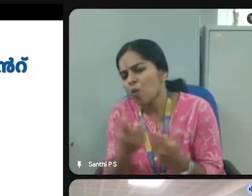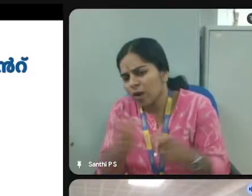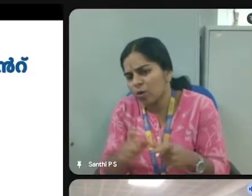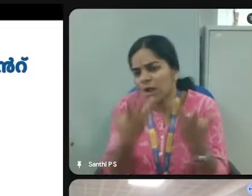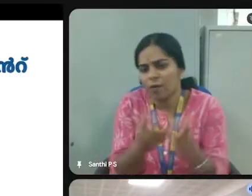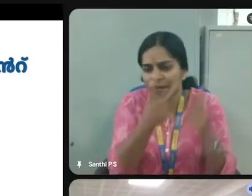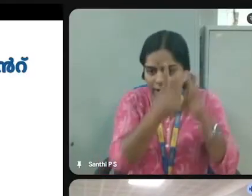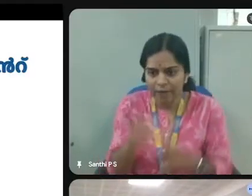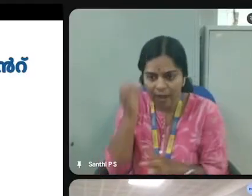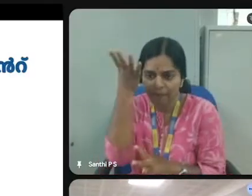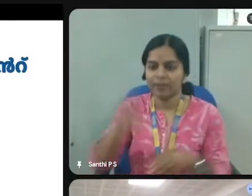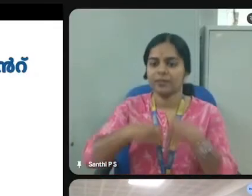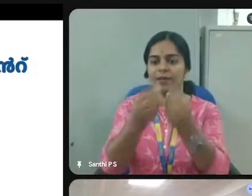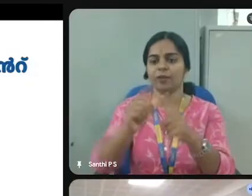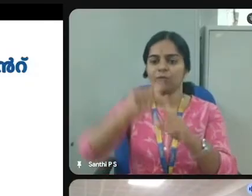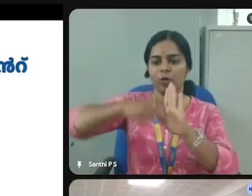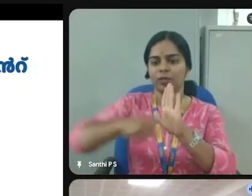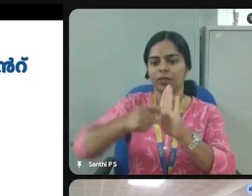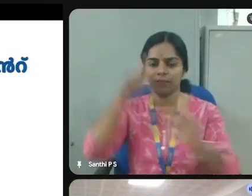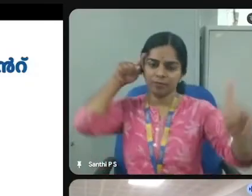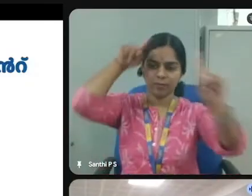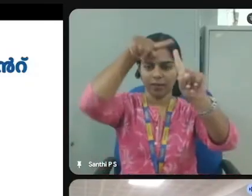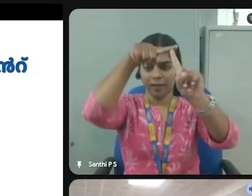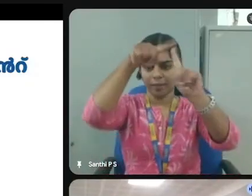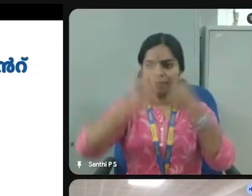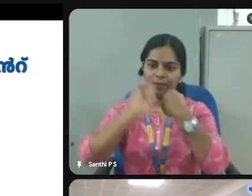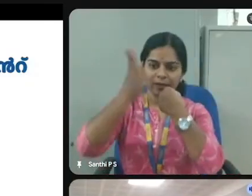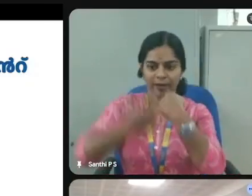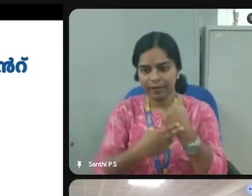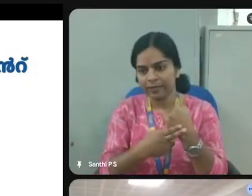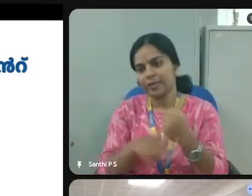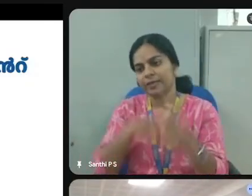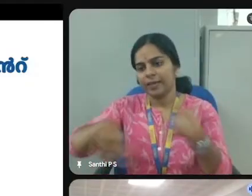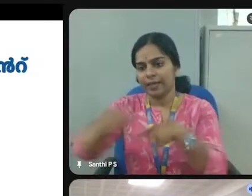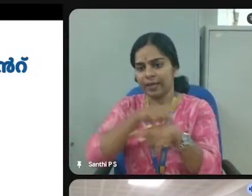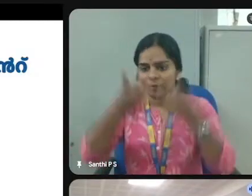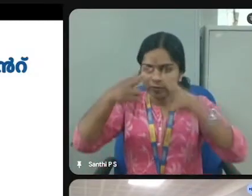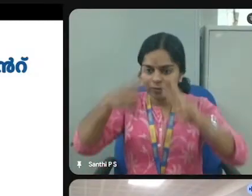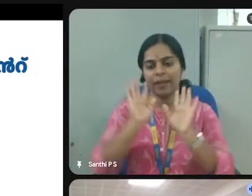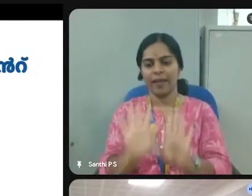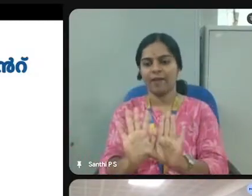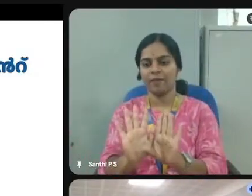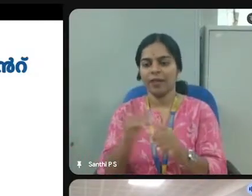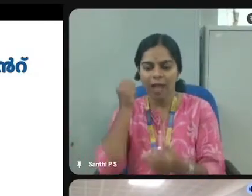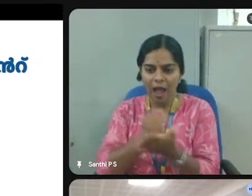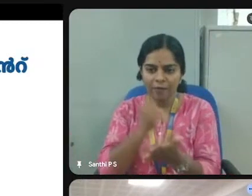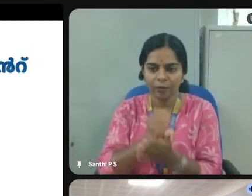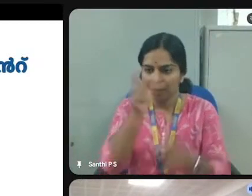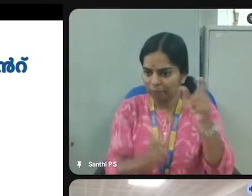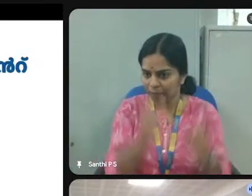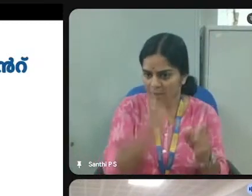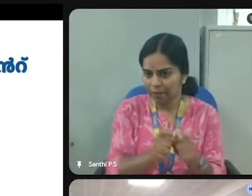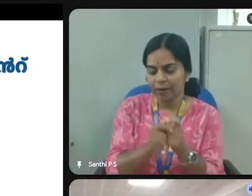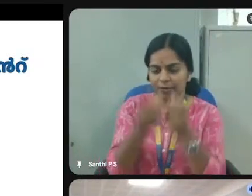ഈ പരിപാടി നടത്തിവരുന്നത്. സെഷനിൽ സൈൻ ലാംഗ്വേജ് പരിഭാഷ ഉണ്ടായിരിക്കും. ആവശ്യമുള്ള പാർട്ടിസിപ്പൻസ് സ്ക്രീനിൽ